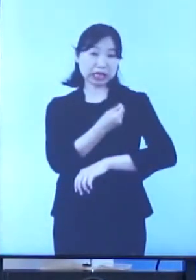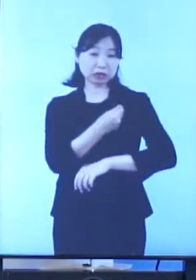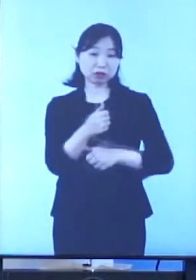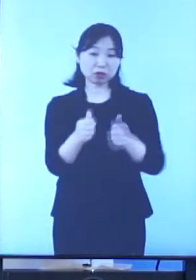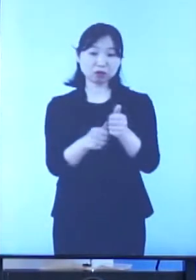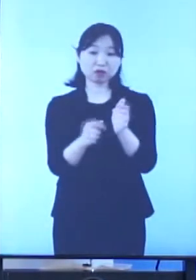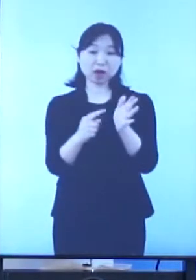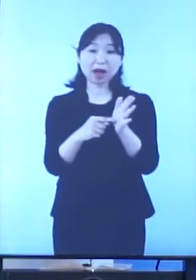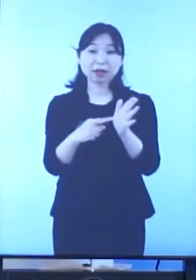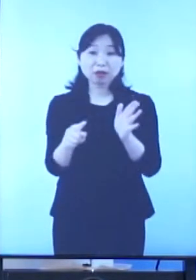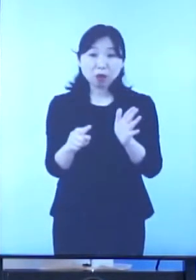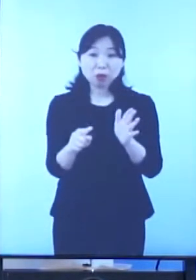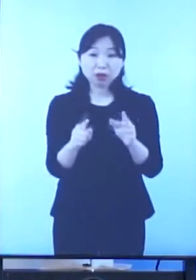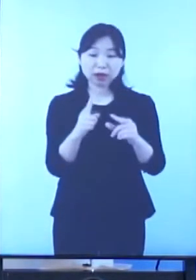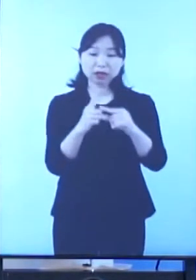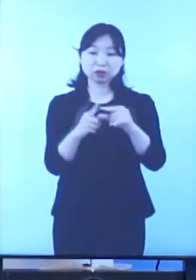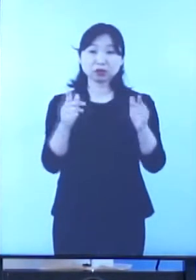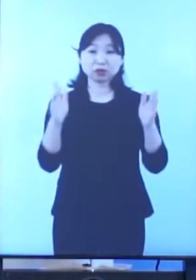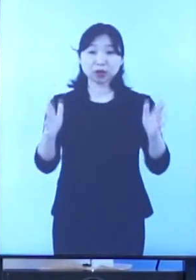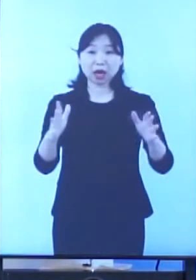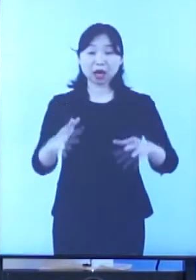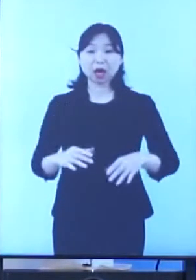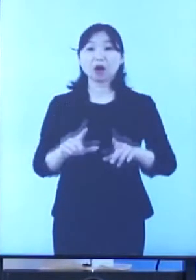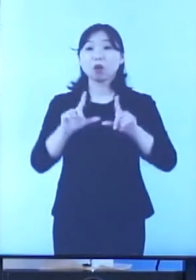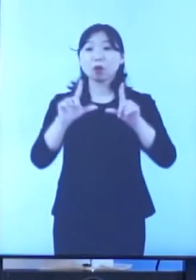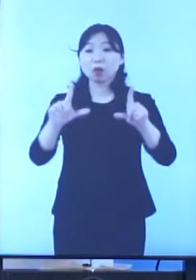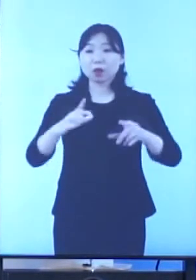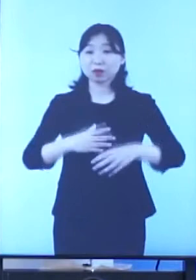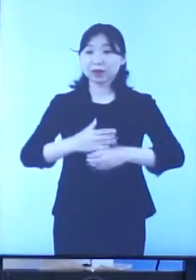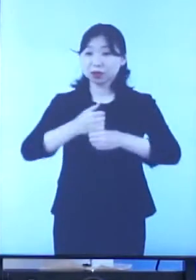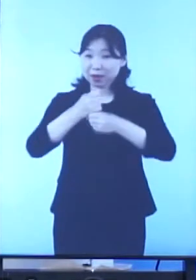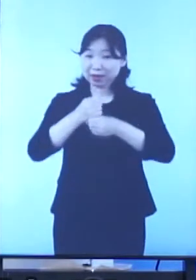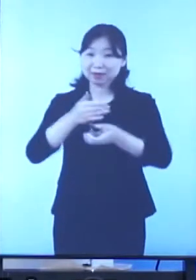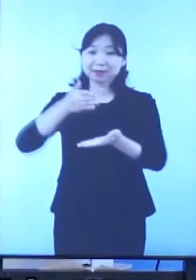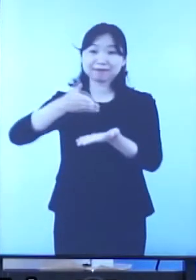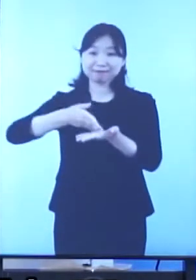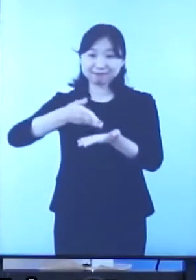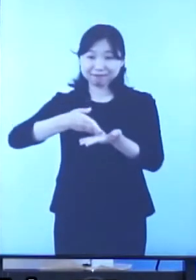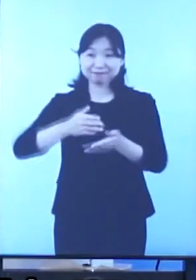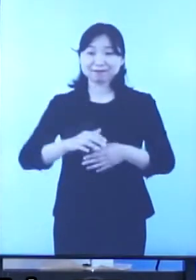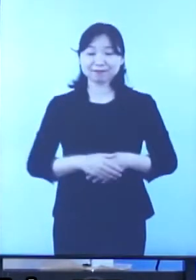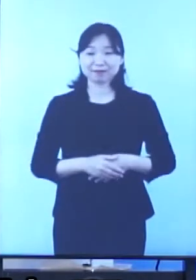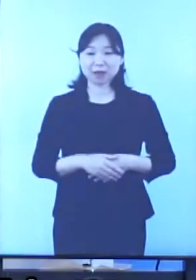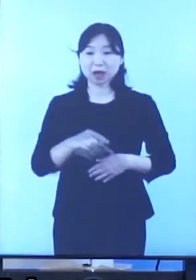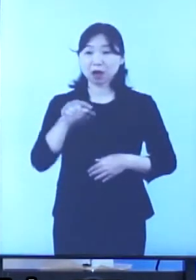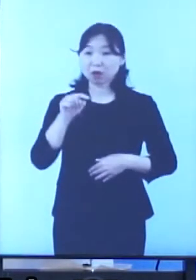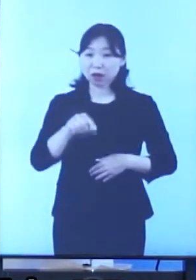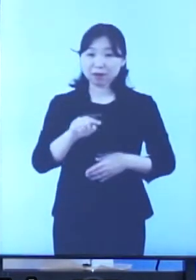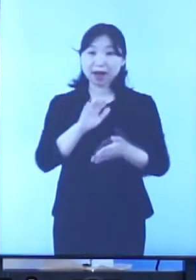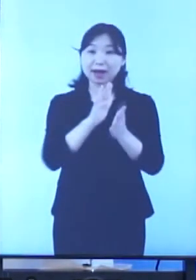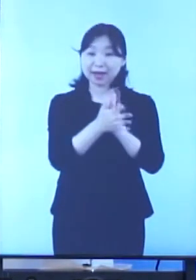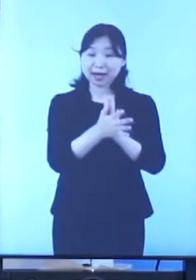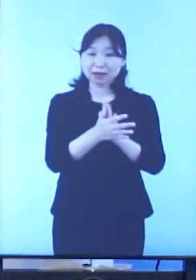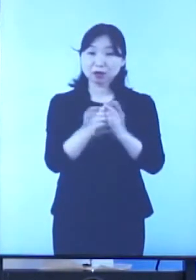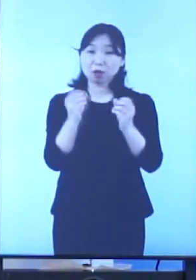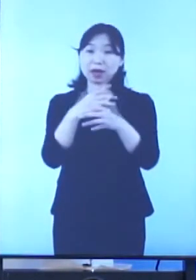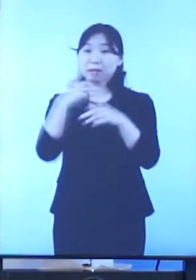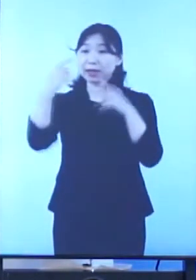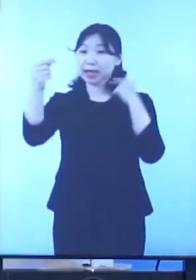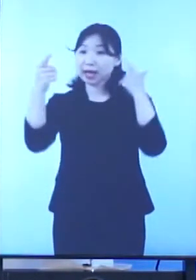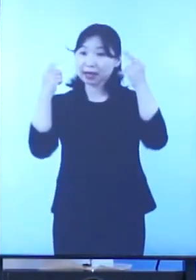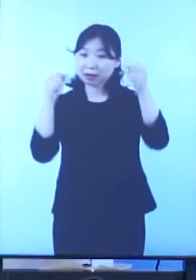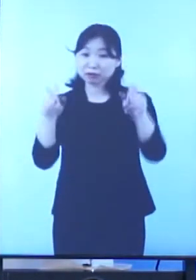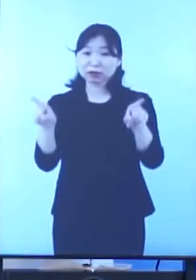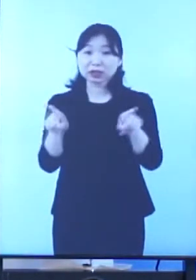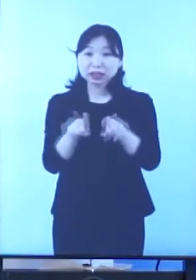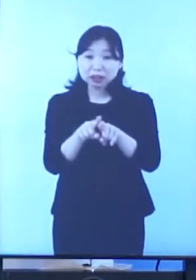について中間報告がまとまりましたのでお知らせいたします。この調査は県と岡山大学が共同して県